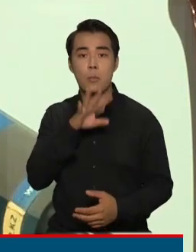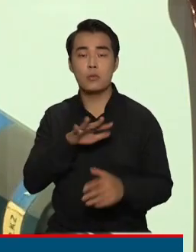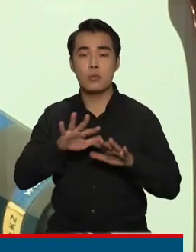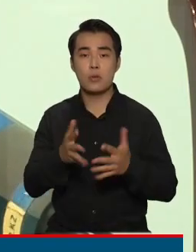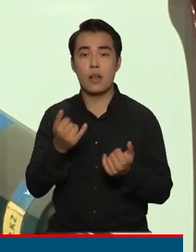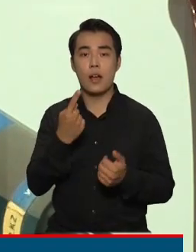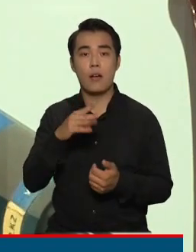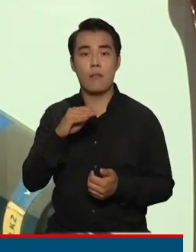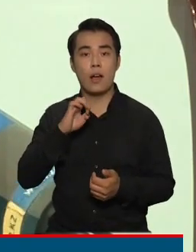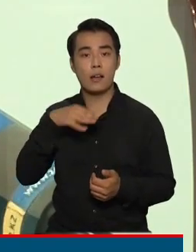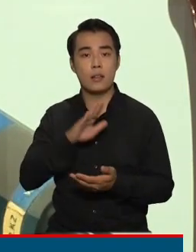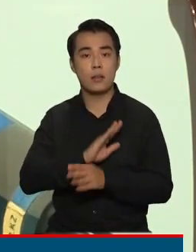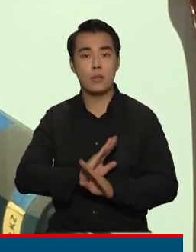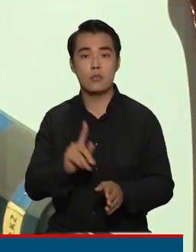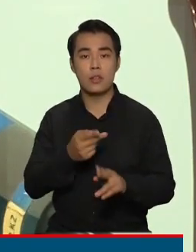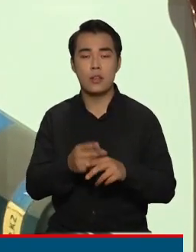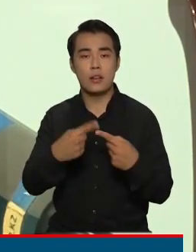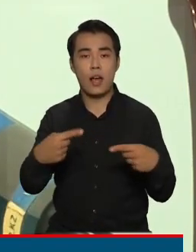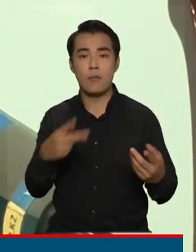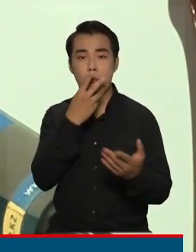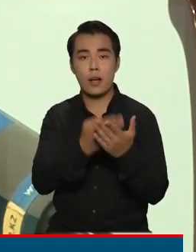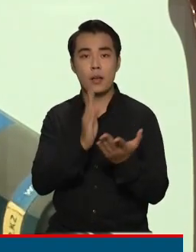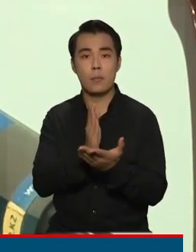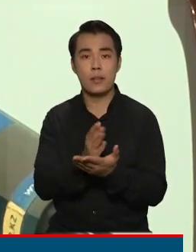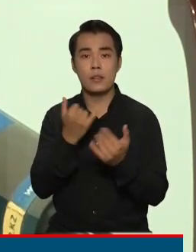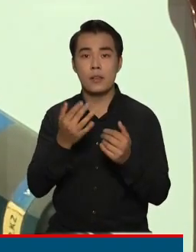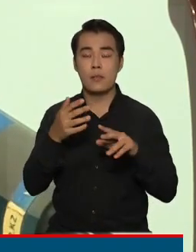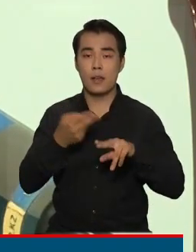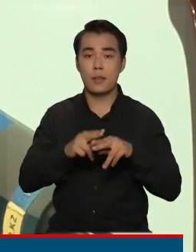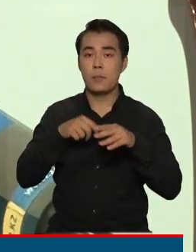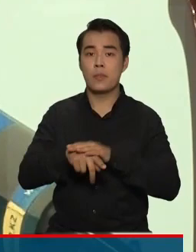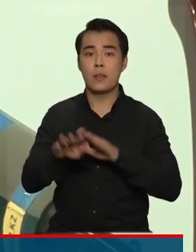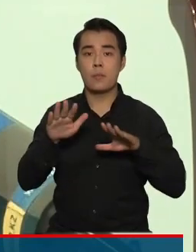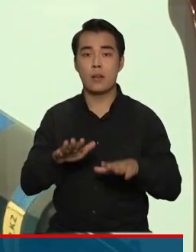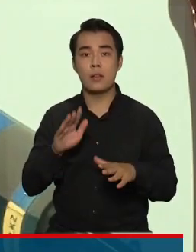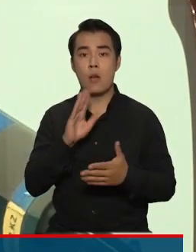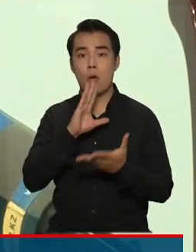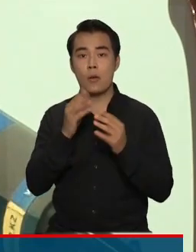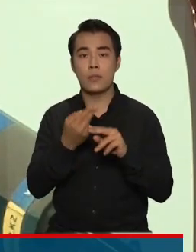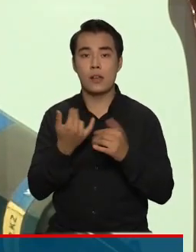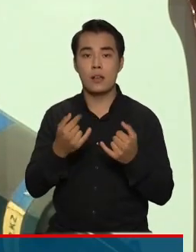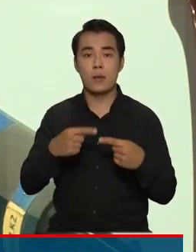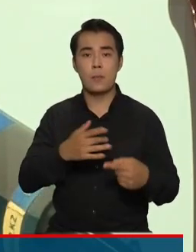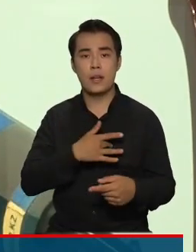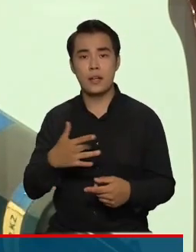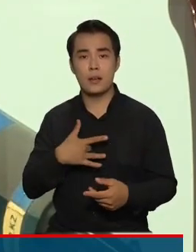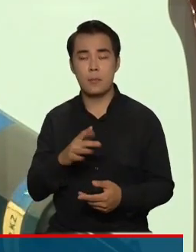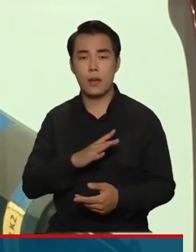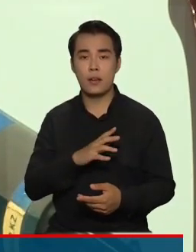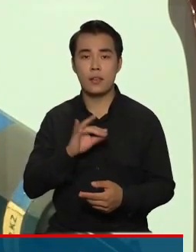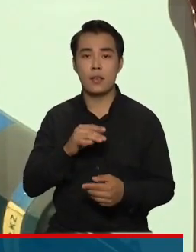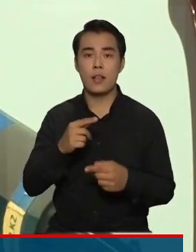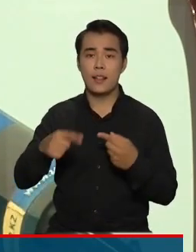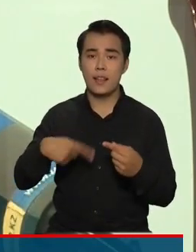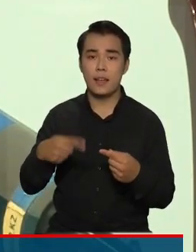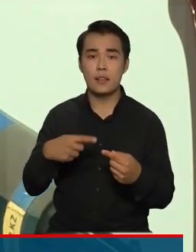один фактор, это совпадение ряда факторов. Здесь ролик не крутится, здесь пыль не убирается, здесь лента не того